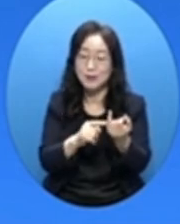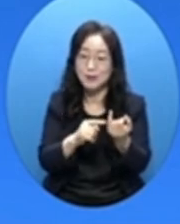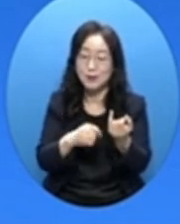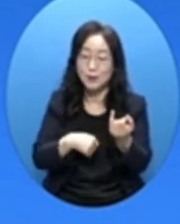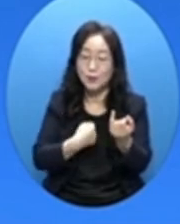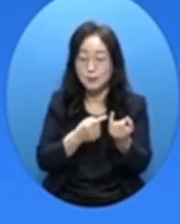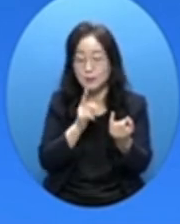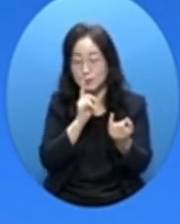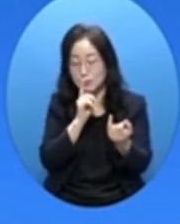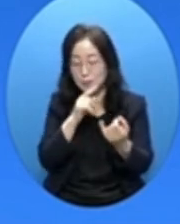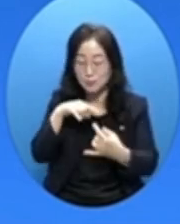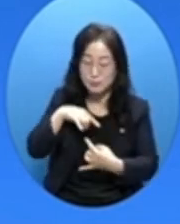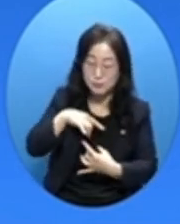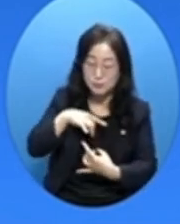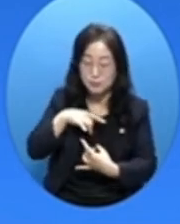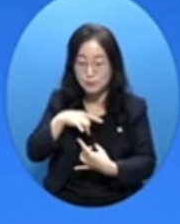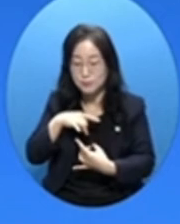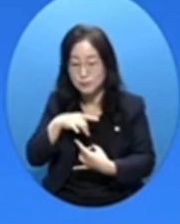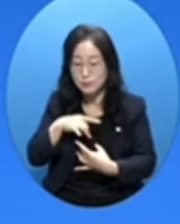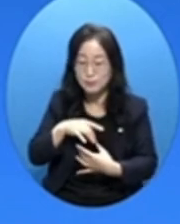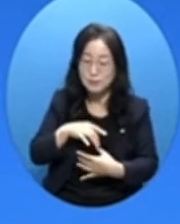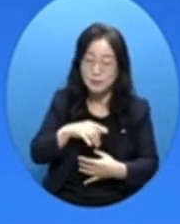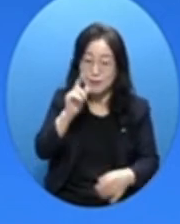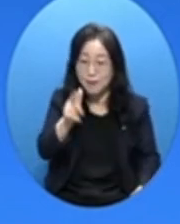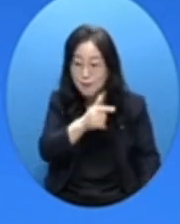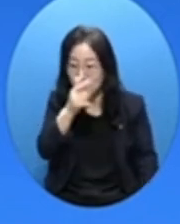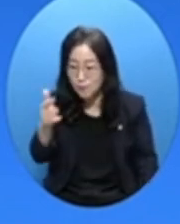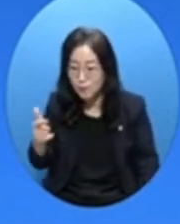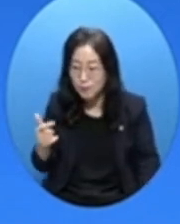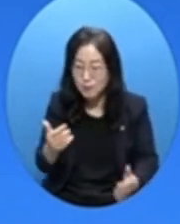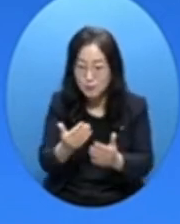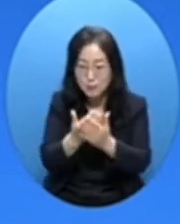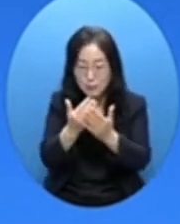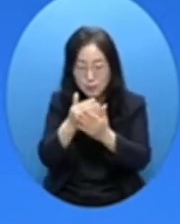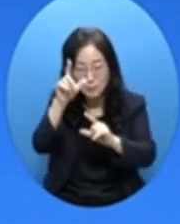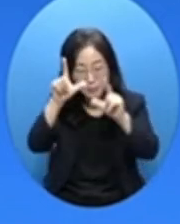중얼중얼 거리면서 하루하루 모습이 나아지기 시작했습니다.